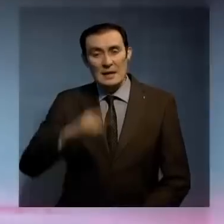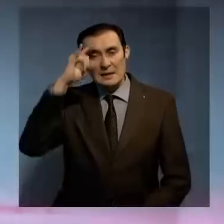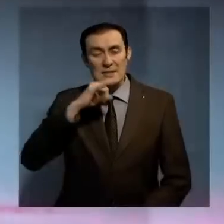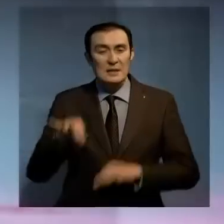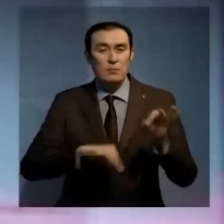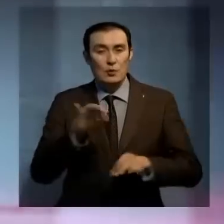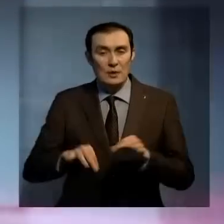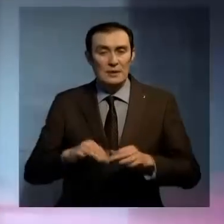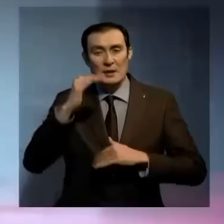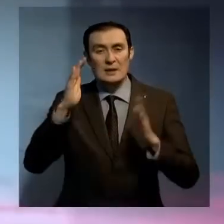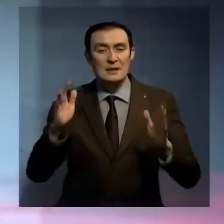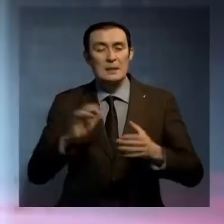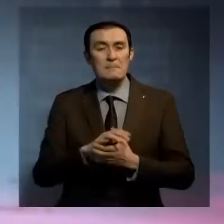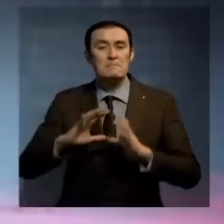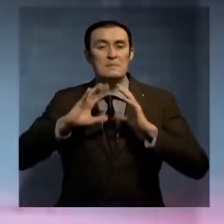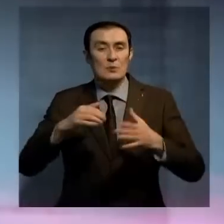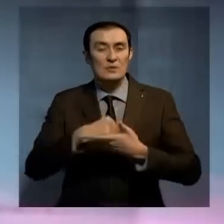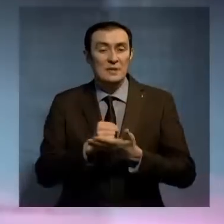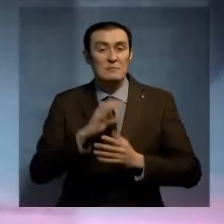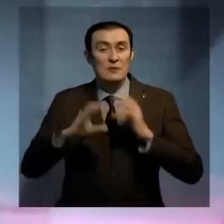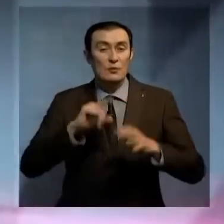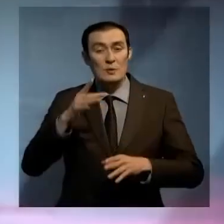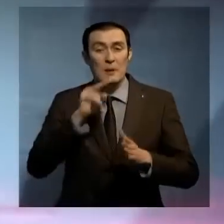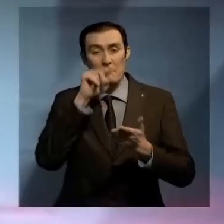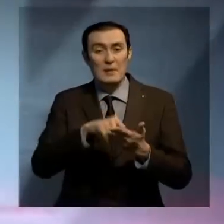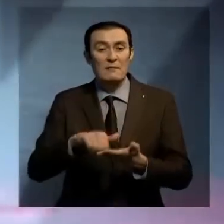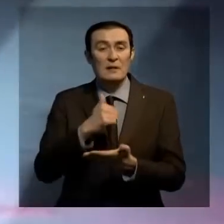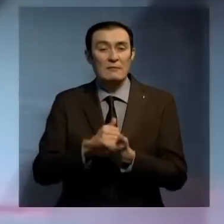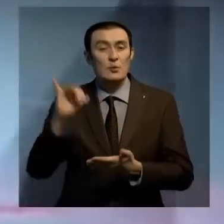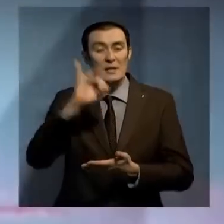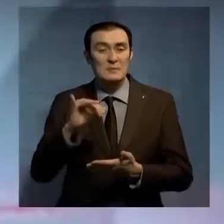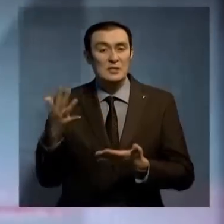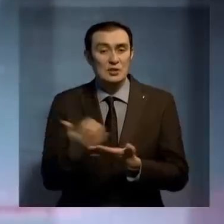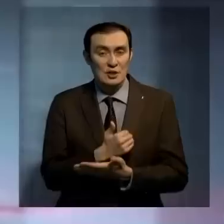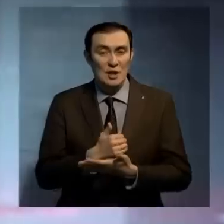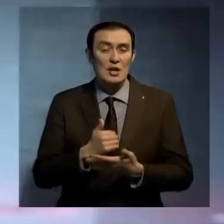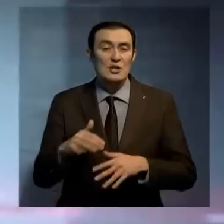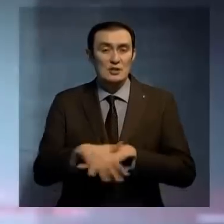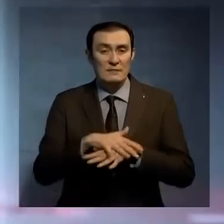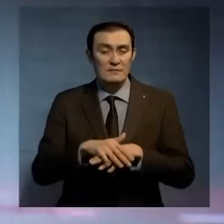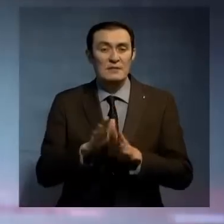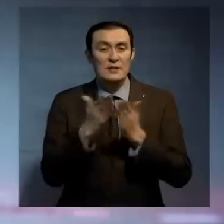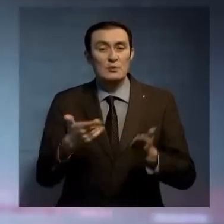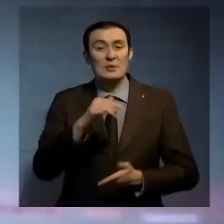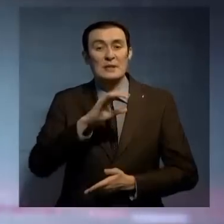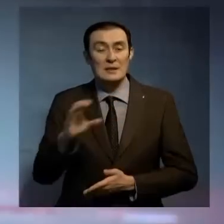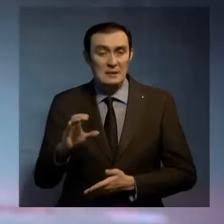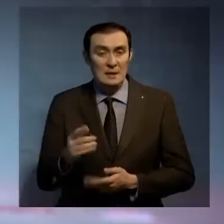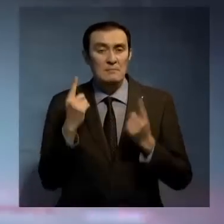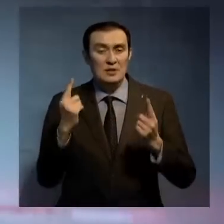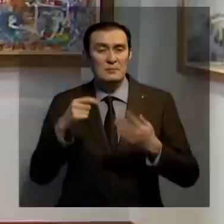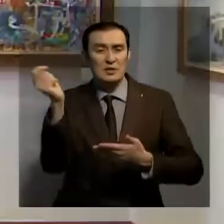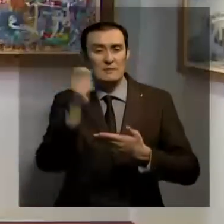Казахстанский проект «Картина мира» установил мировой рекорд и попал в главную летопись достижений человечества – книгу Гиннесса.